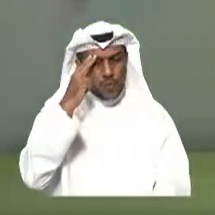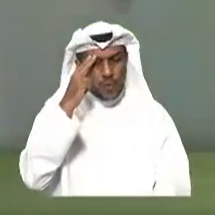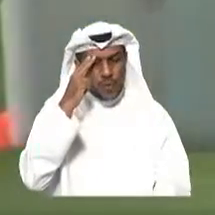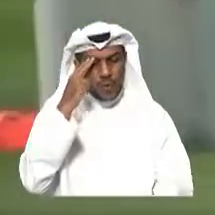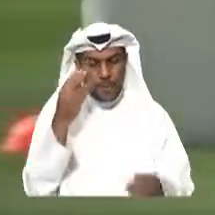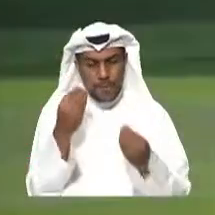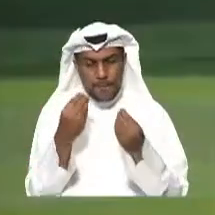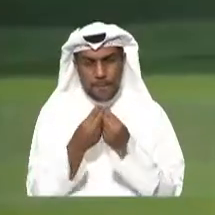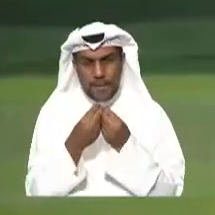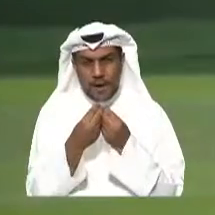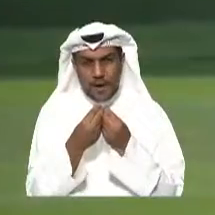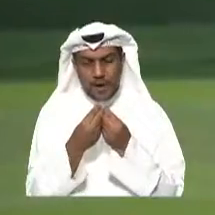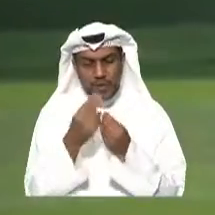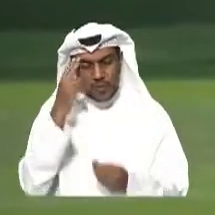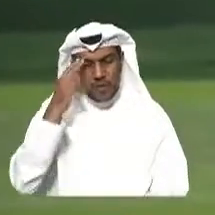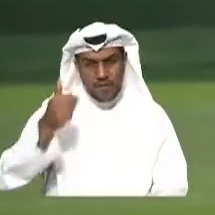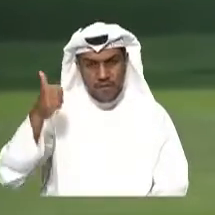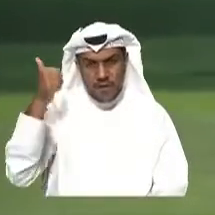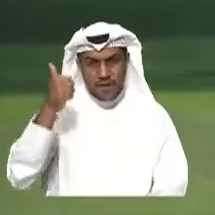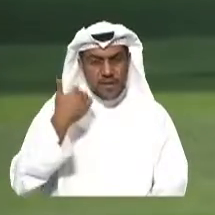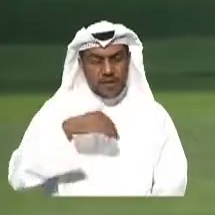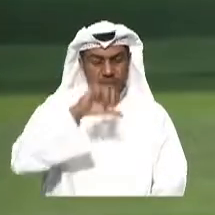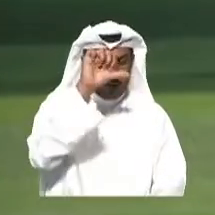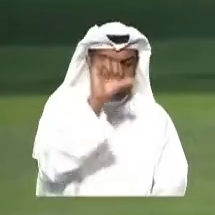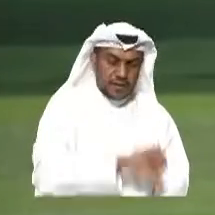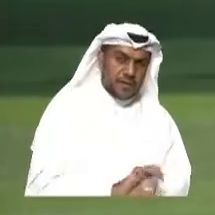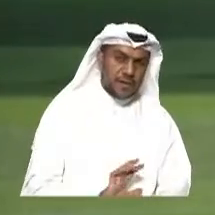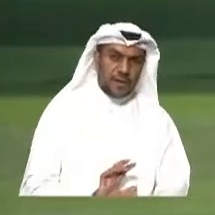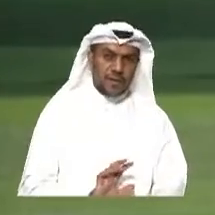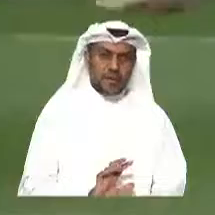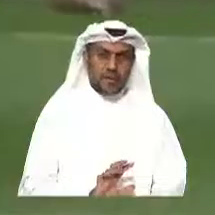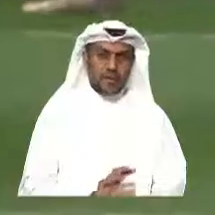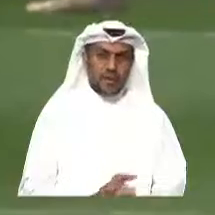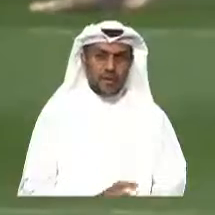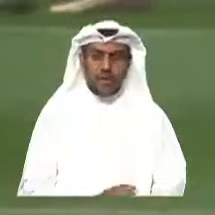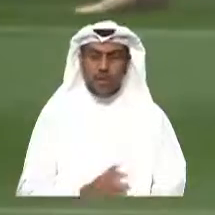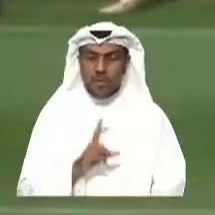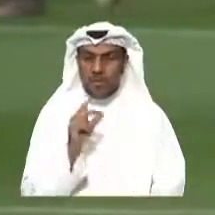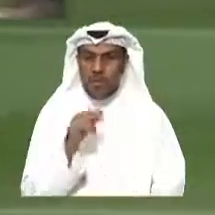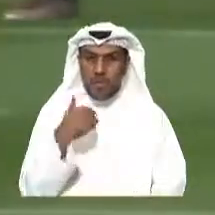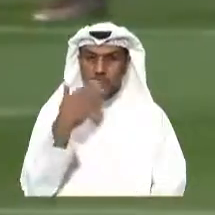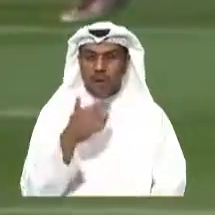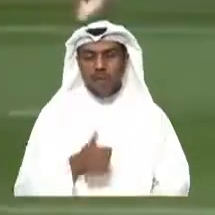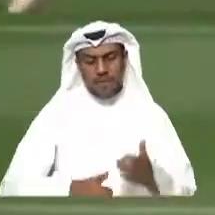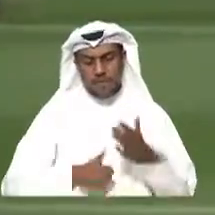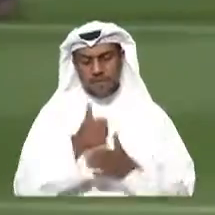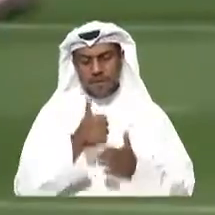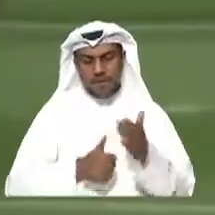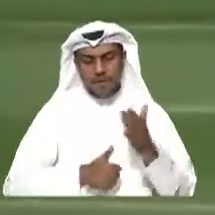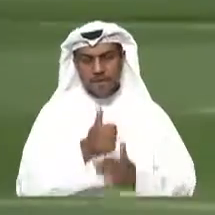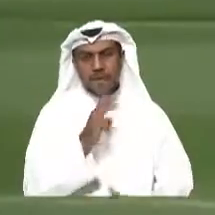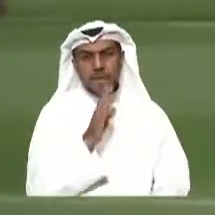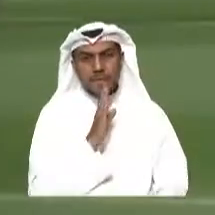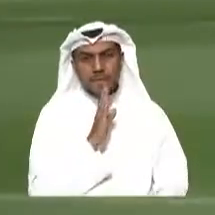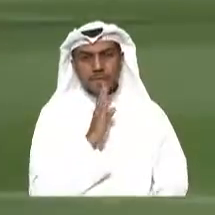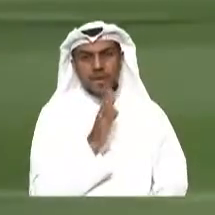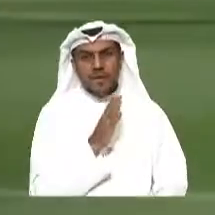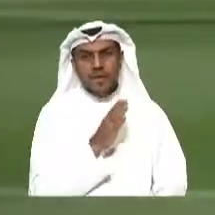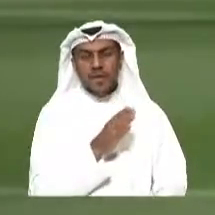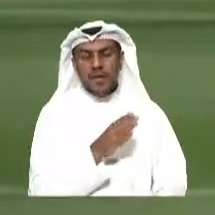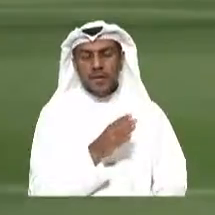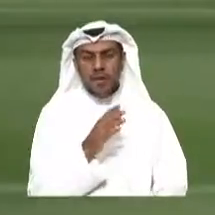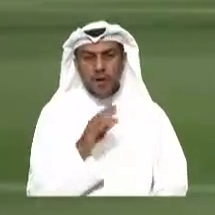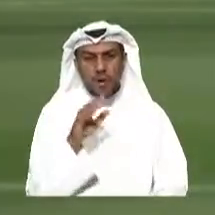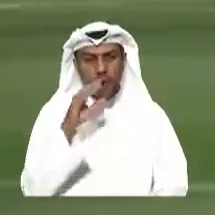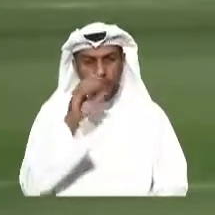بهدفين لهدف قبل ان يستعد توازنه ويحقق فوزان متتاليين على مكسيك وبولندا بهدفين دون